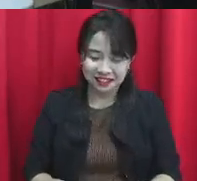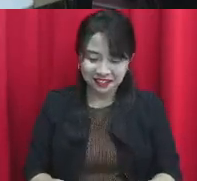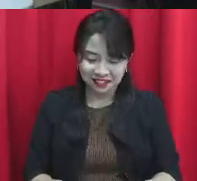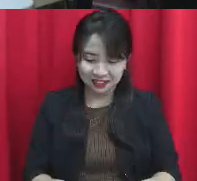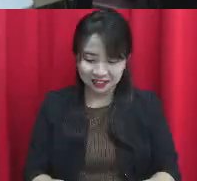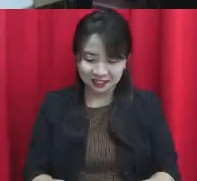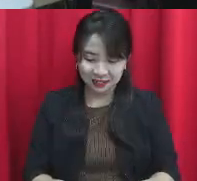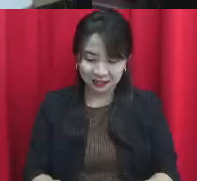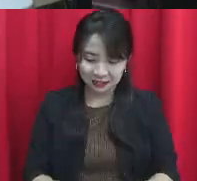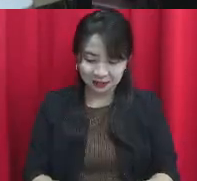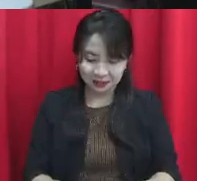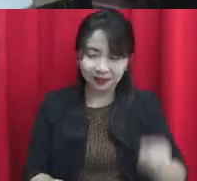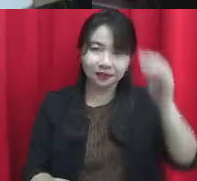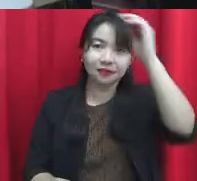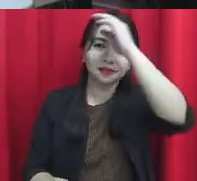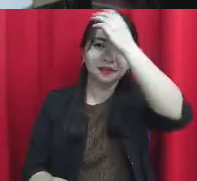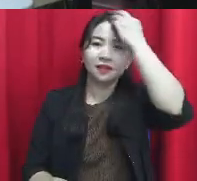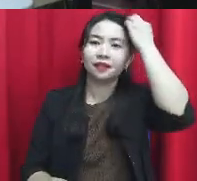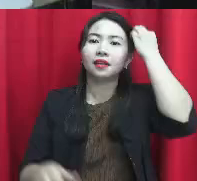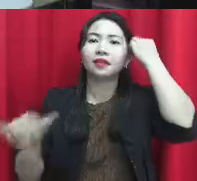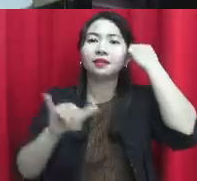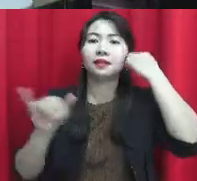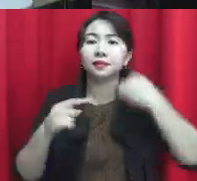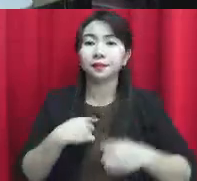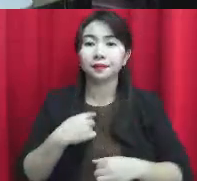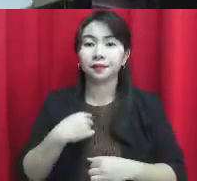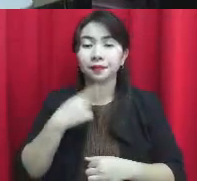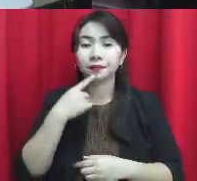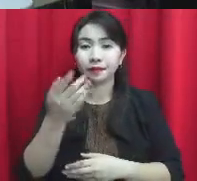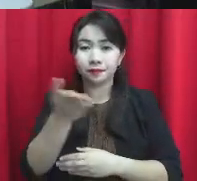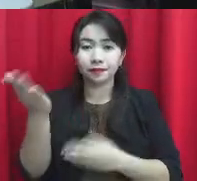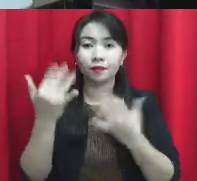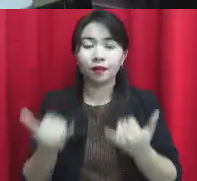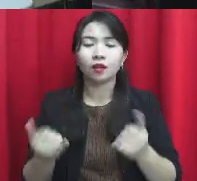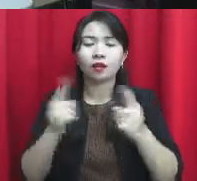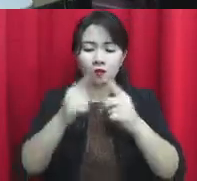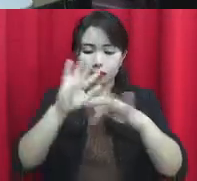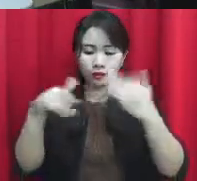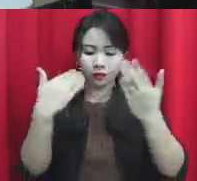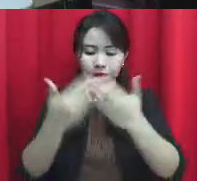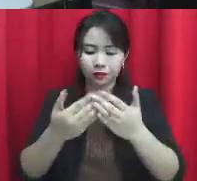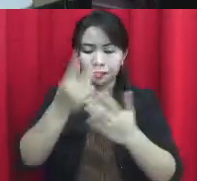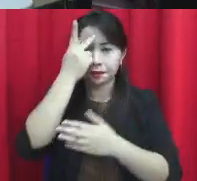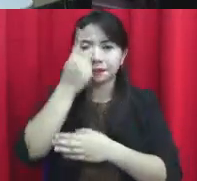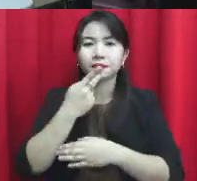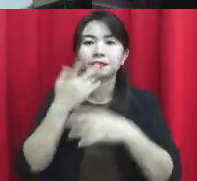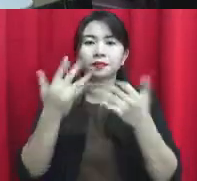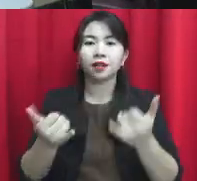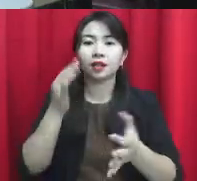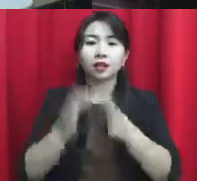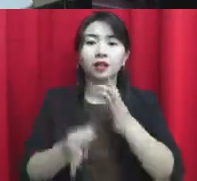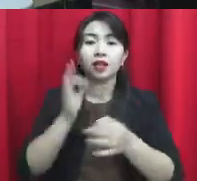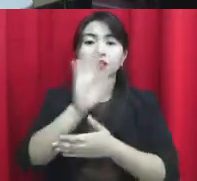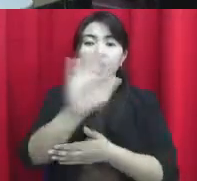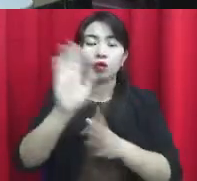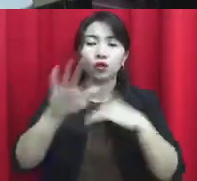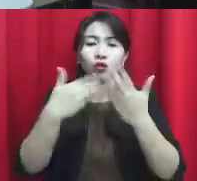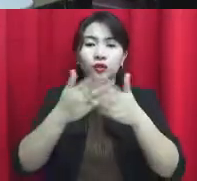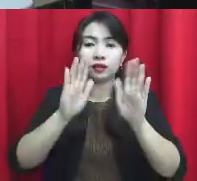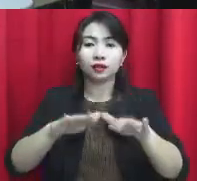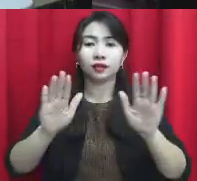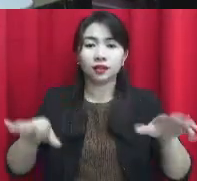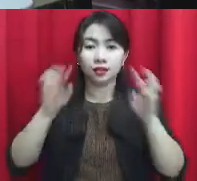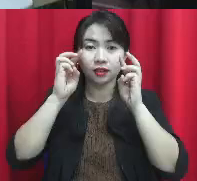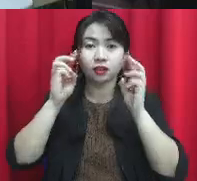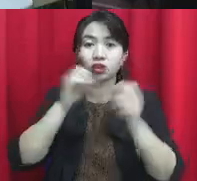so so kaya yun yung sinasabi ko po sa sa inyo sa mga magulang lalo na sa mga magulang na naka-attend yung anak po ninyo ng s balikatan